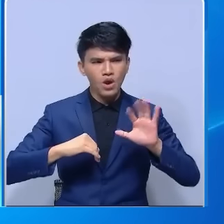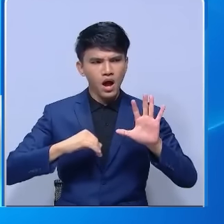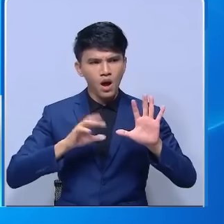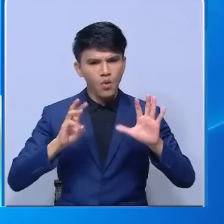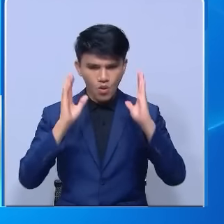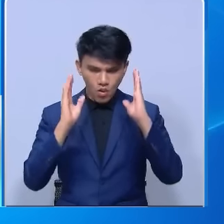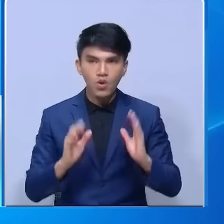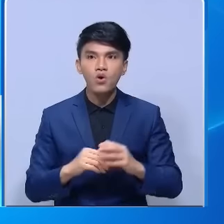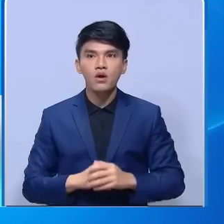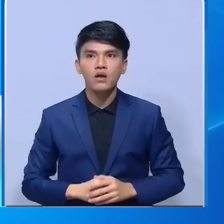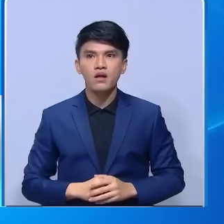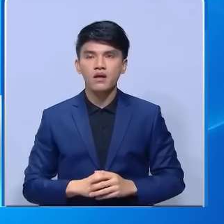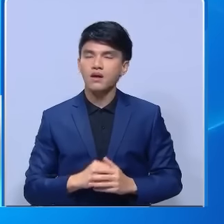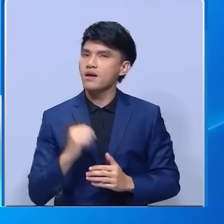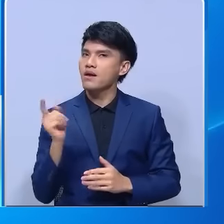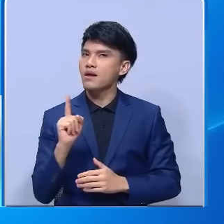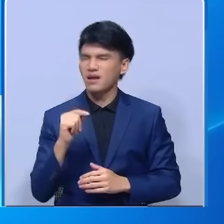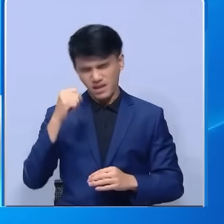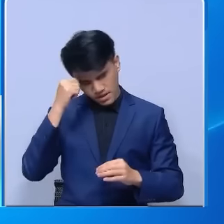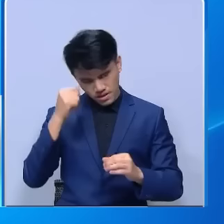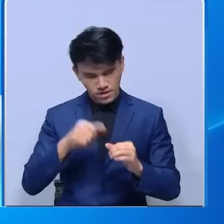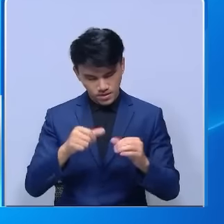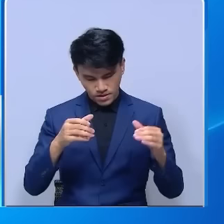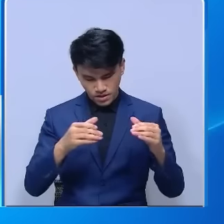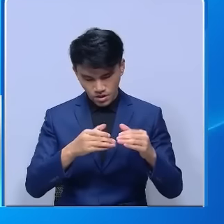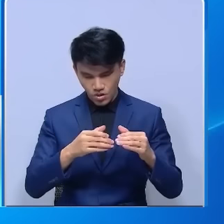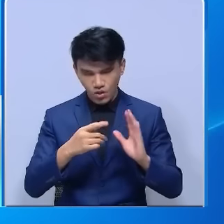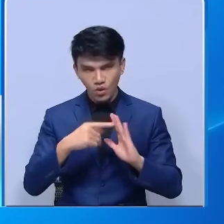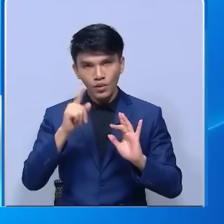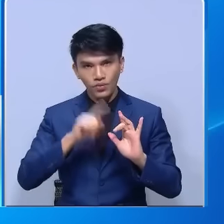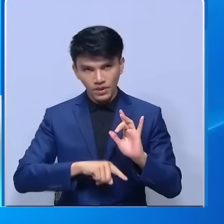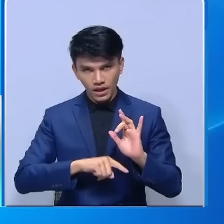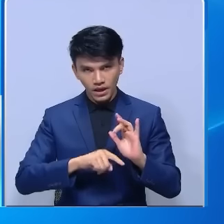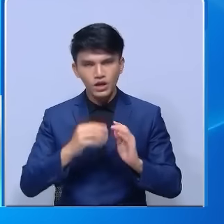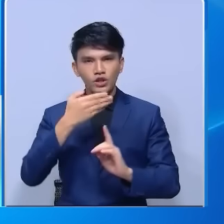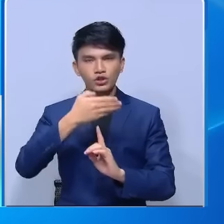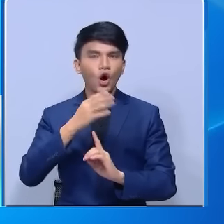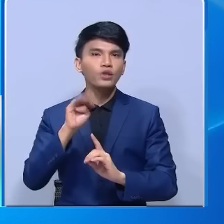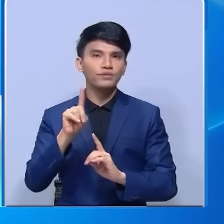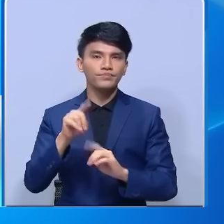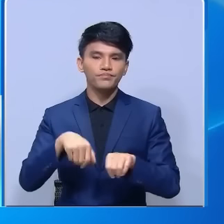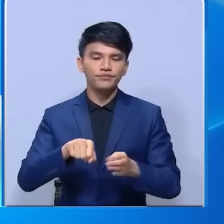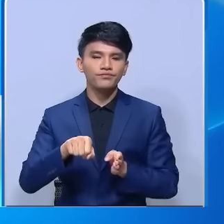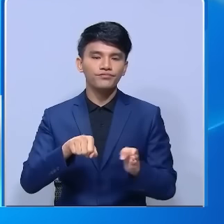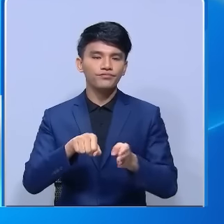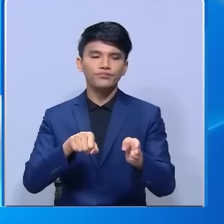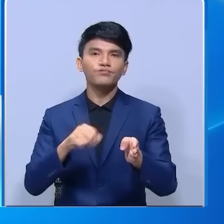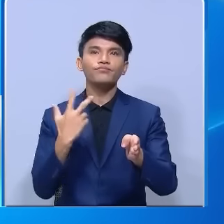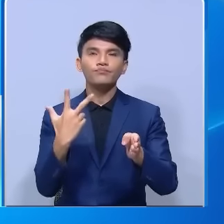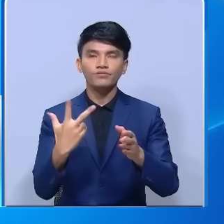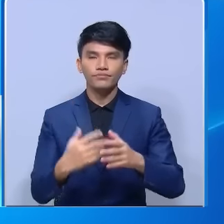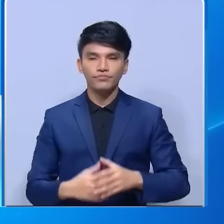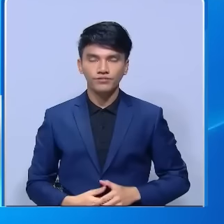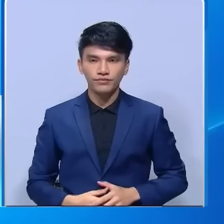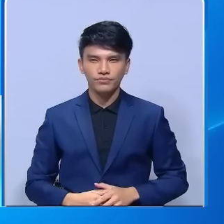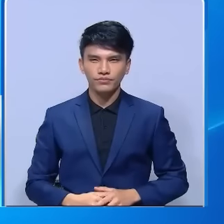นน้องชายเขาอ้างบอกว่าเขาจำได้เป็นกลุ่มเต้อเงิน41ขี่มอเตอร์ไซค์กันมา3คันมาถึ